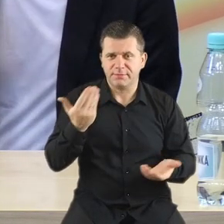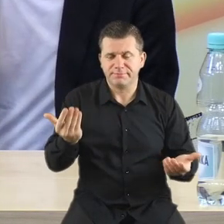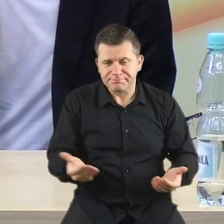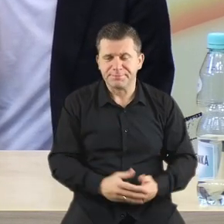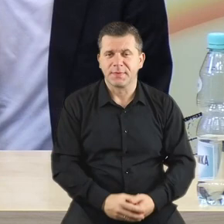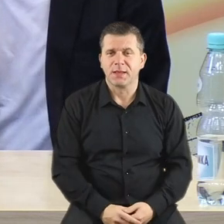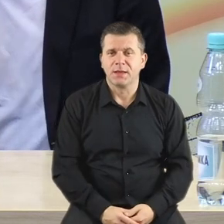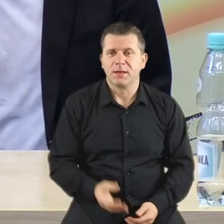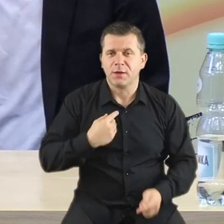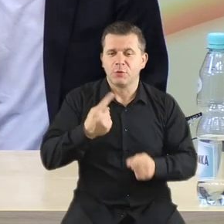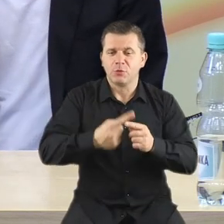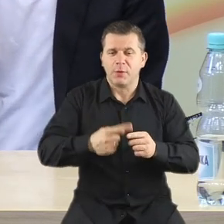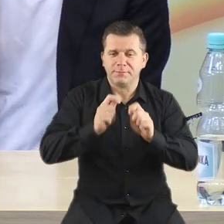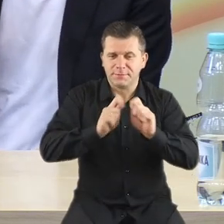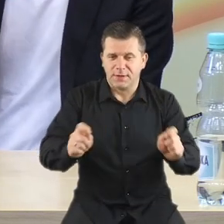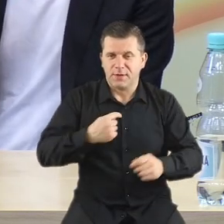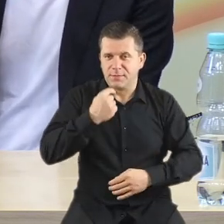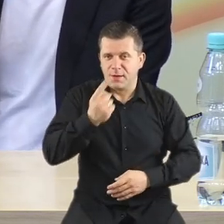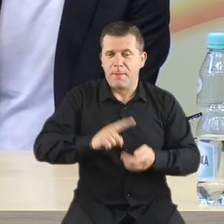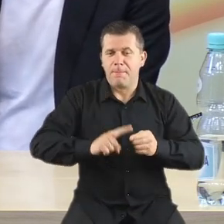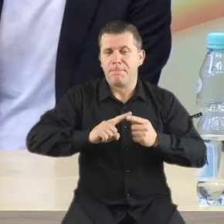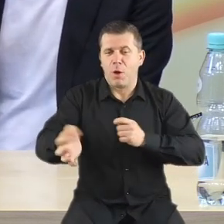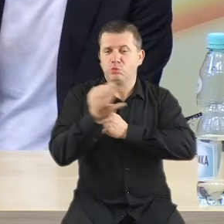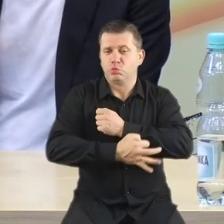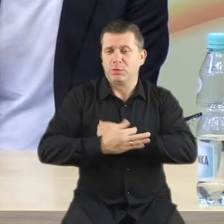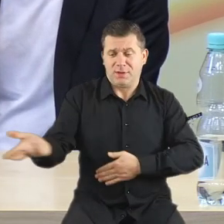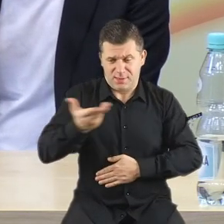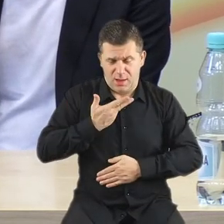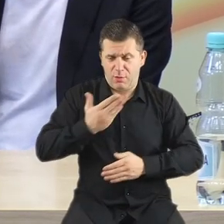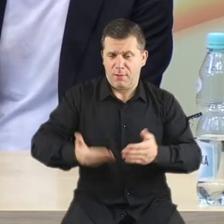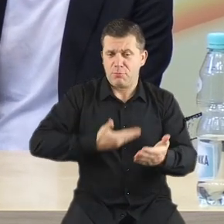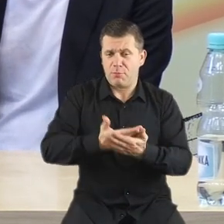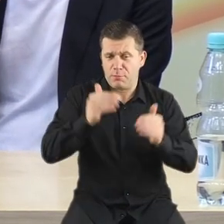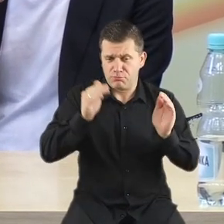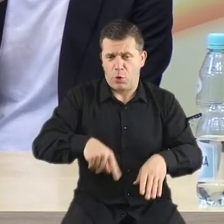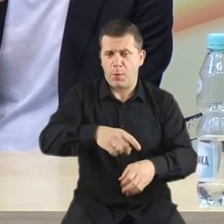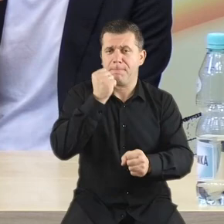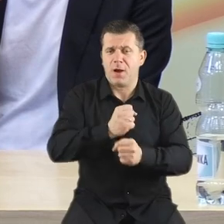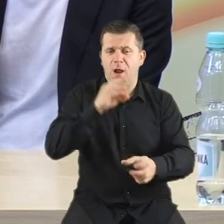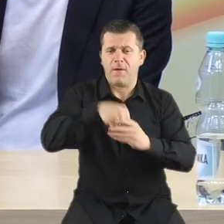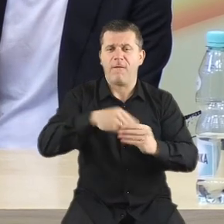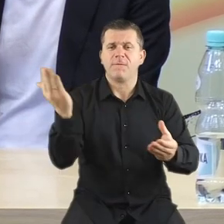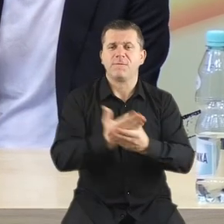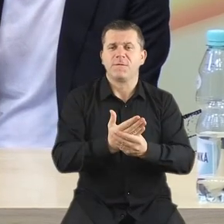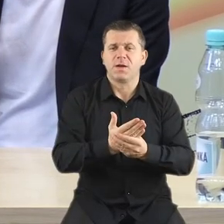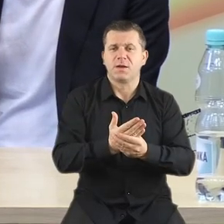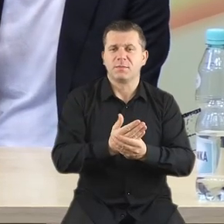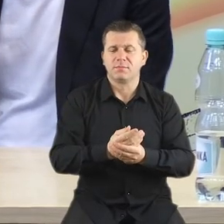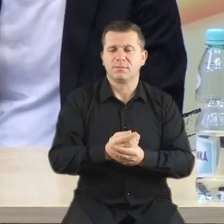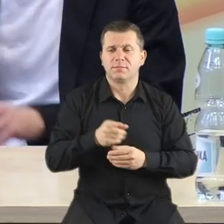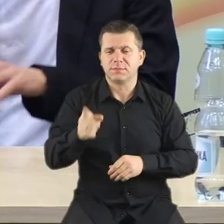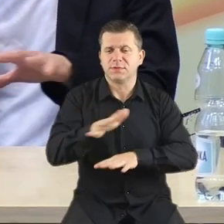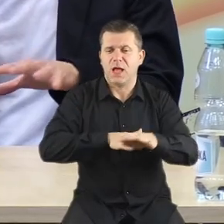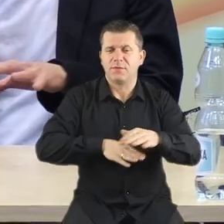tak, jeśli mogę przerwać. Oczywiście. Ja po studiach dostałem taką propozycję, żeby pracować w firmie właśnie jako